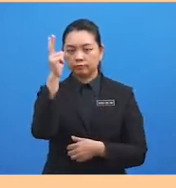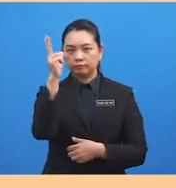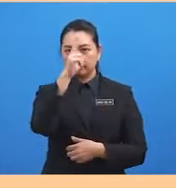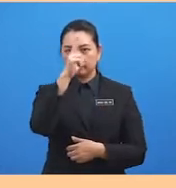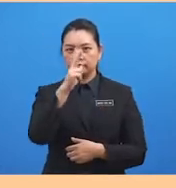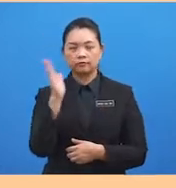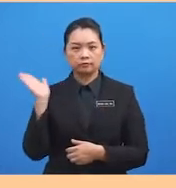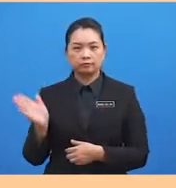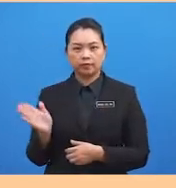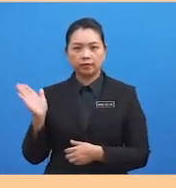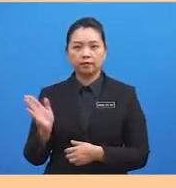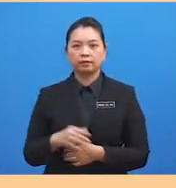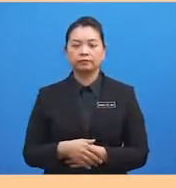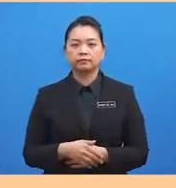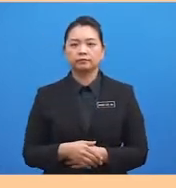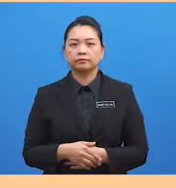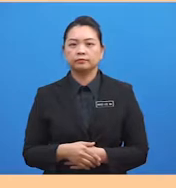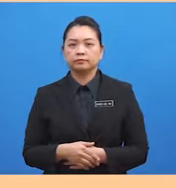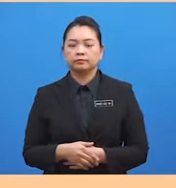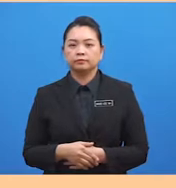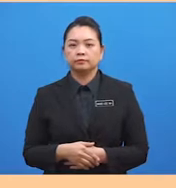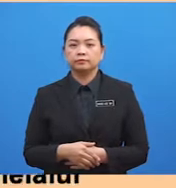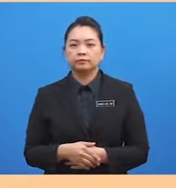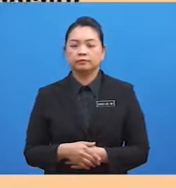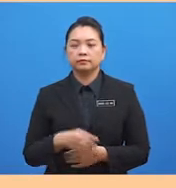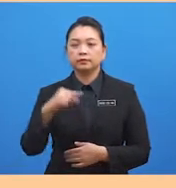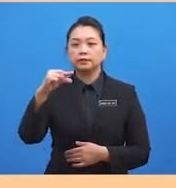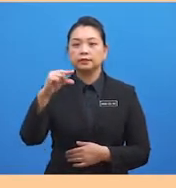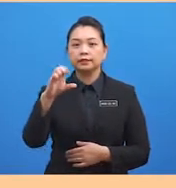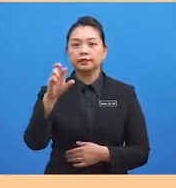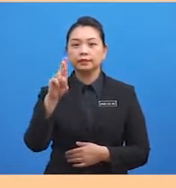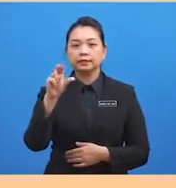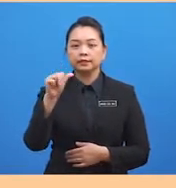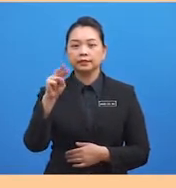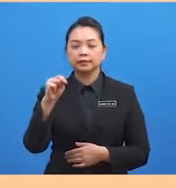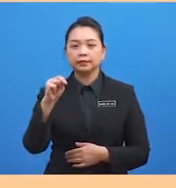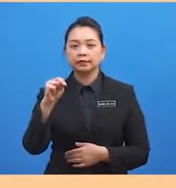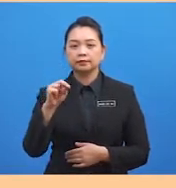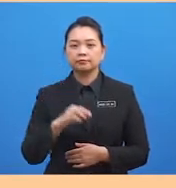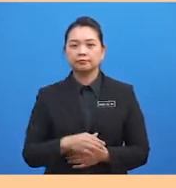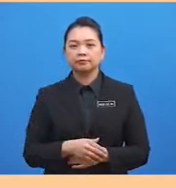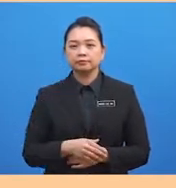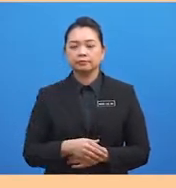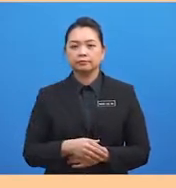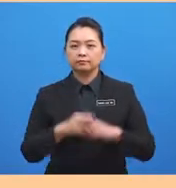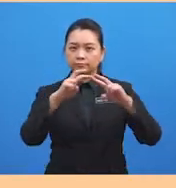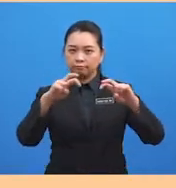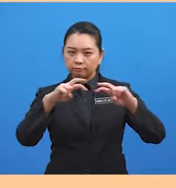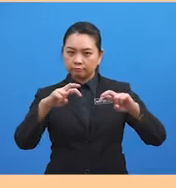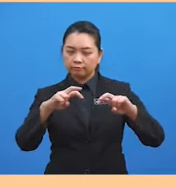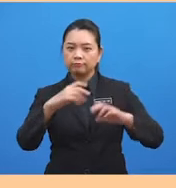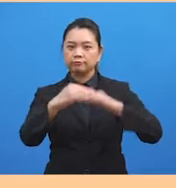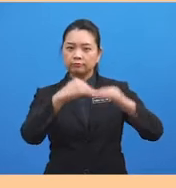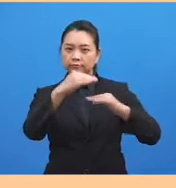Geran Penyelidikan dan Pembangunan. Geran Penyelidikan dan Pembangunan ialah dana